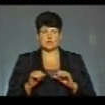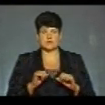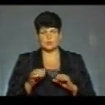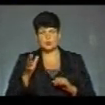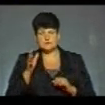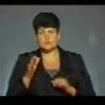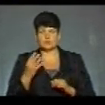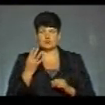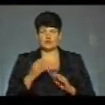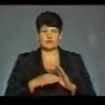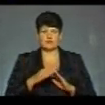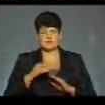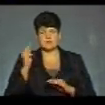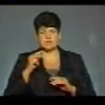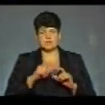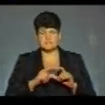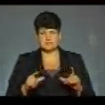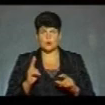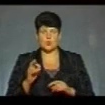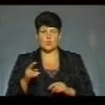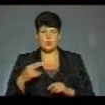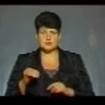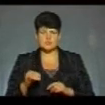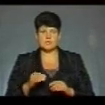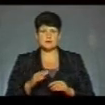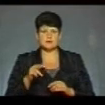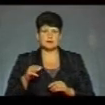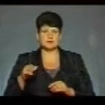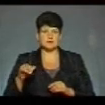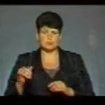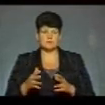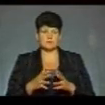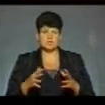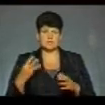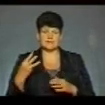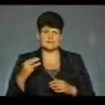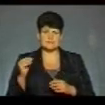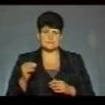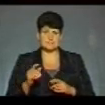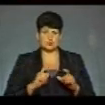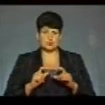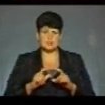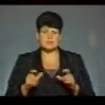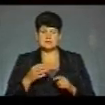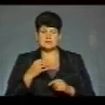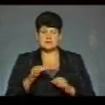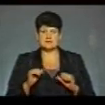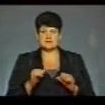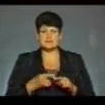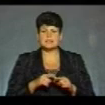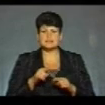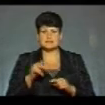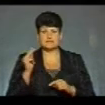Похиляк. У 4 вищих навчальних закладах, коледжах та профтехучилищах міста понад 30 тисяч студентів, повідомили керівники цих